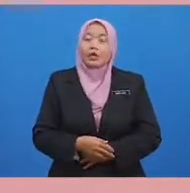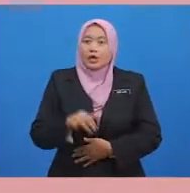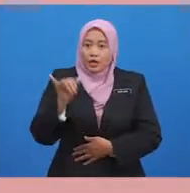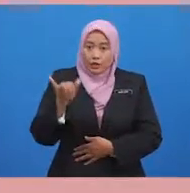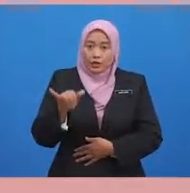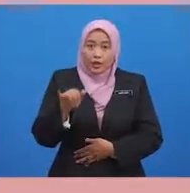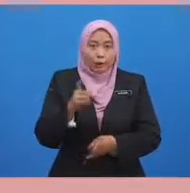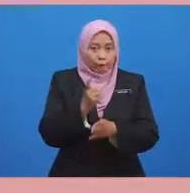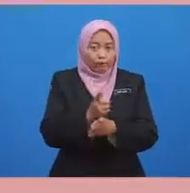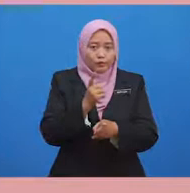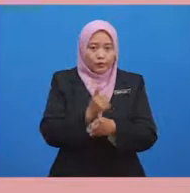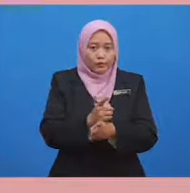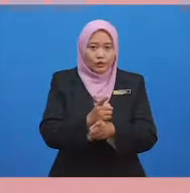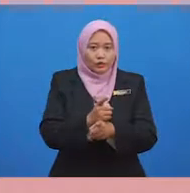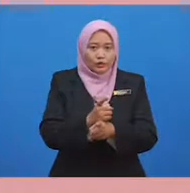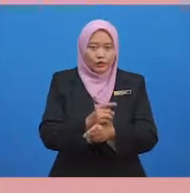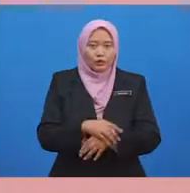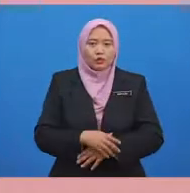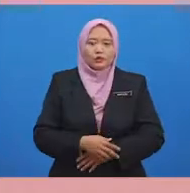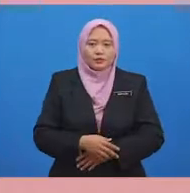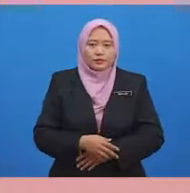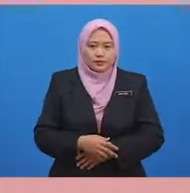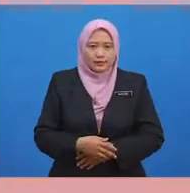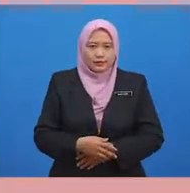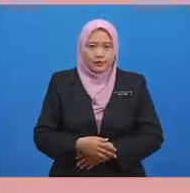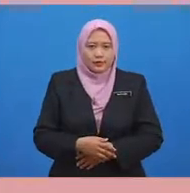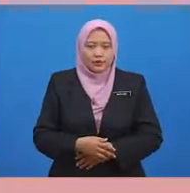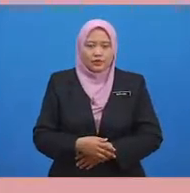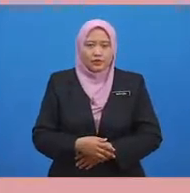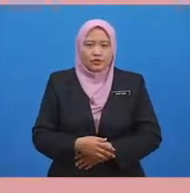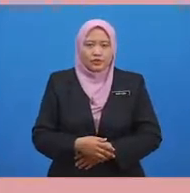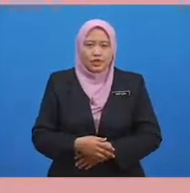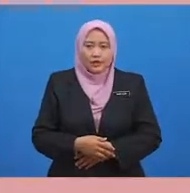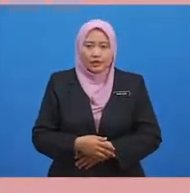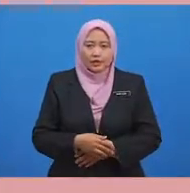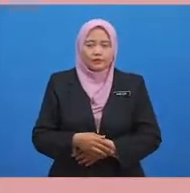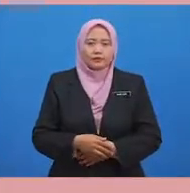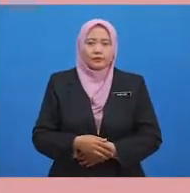Ya, betul. Gambar yang ditunjukkan ini ialah jaring ikan.